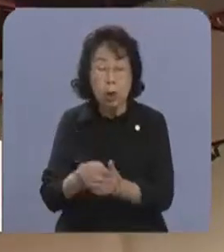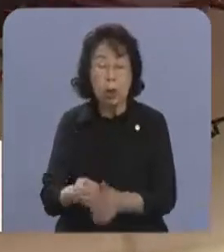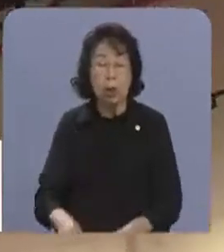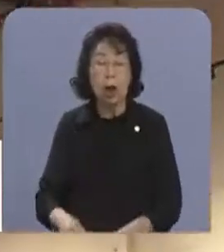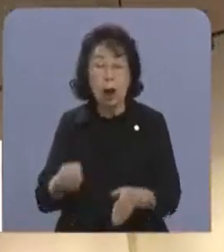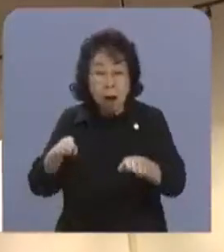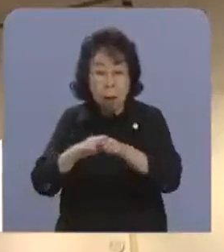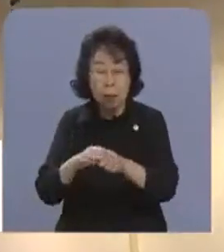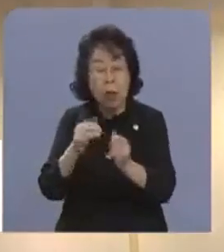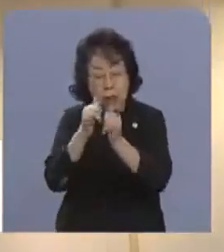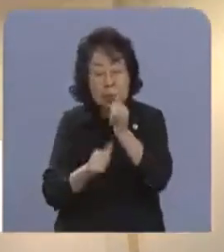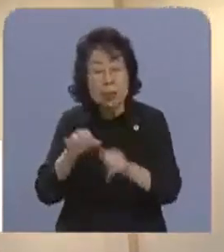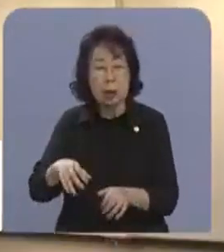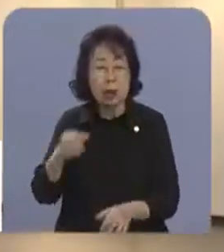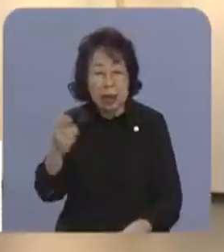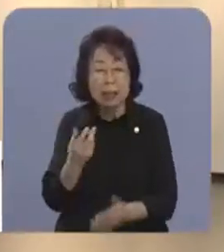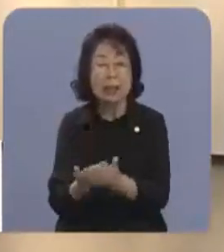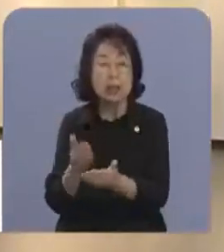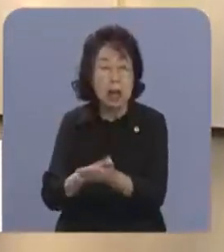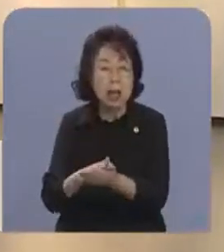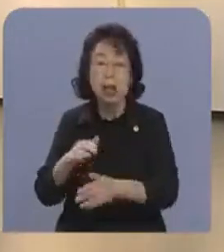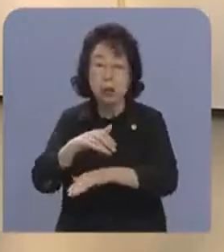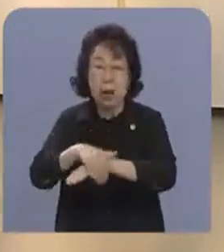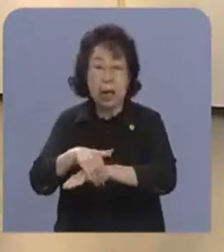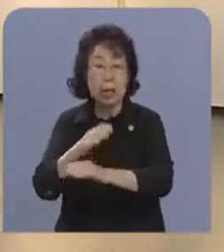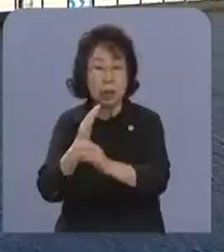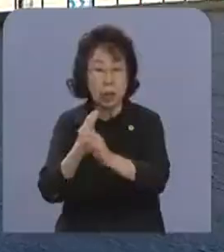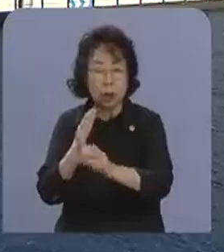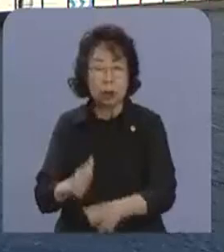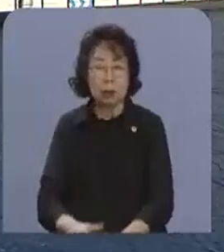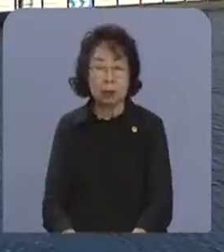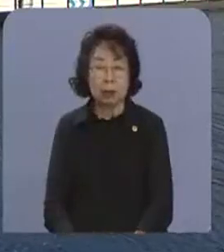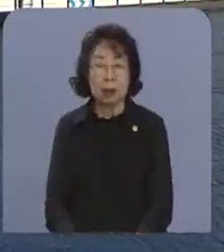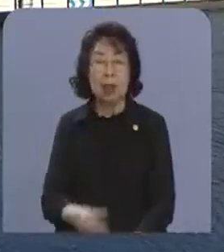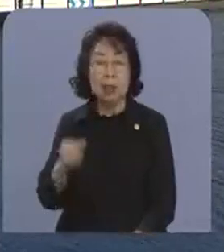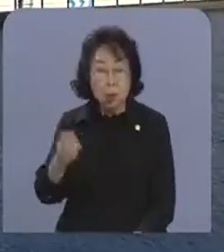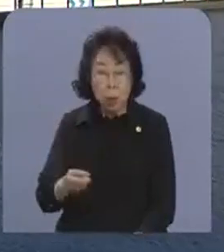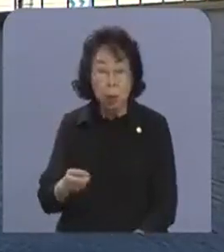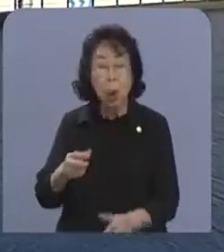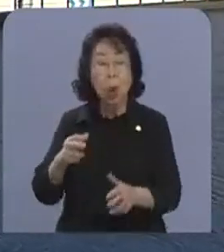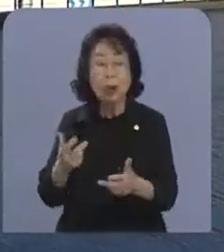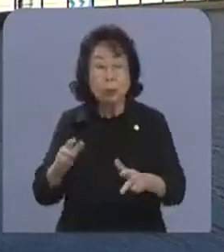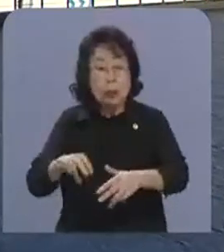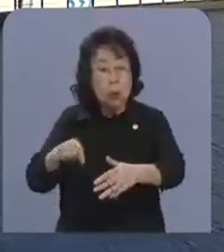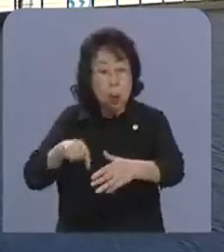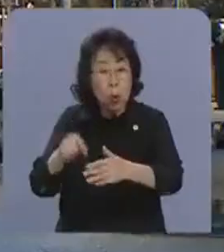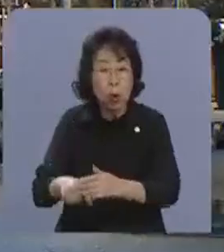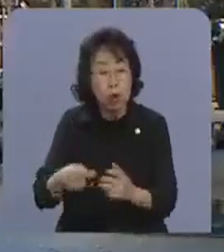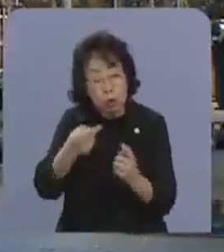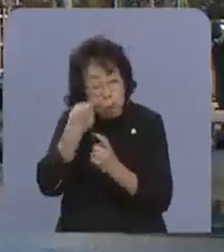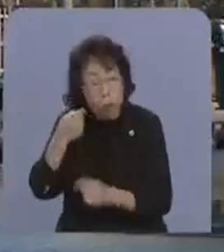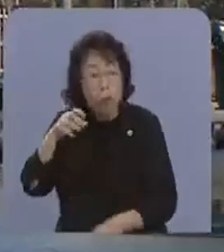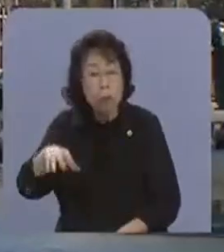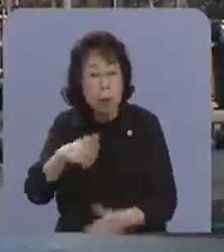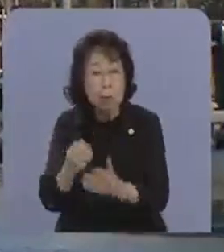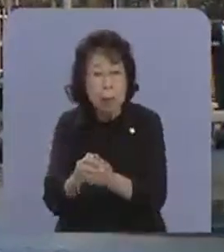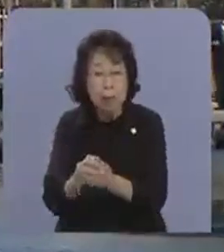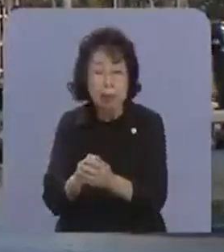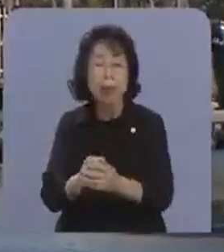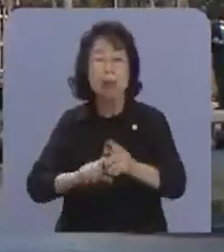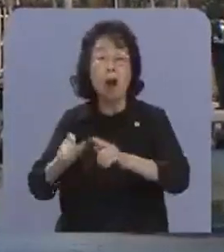건물을 역사관으로 재단장하는 방안을 마련하기로 했습니다. 또 시민공원의 독립운동 기념공원의 성격을